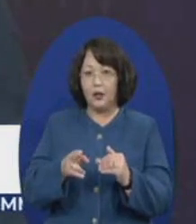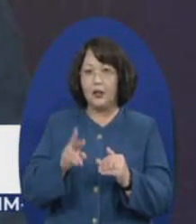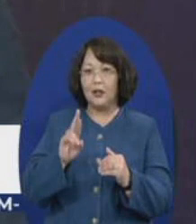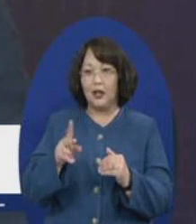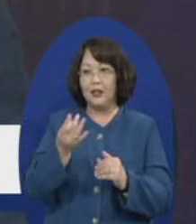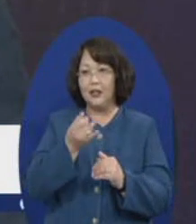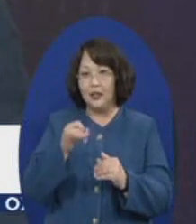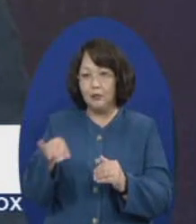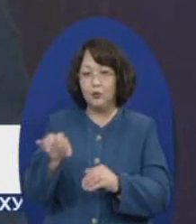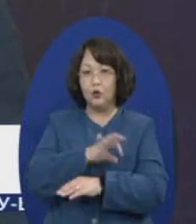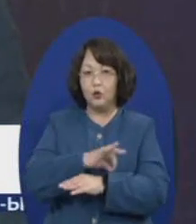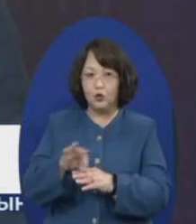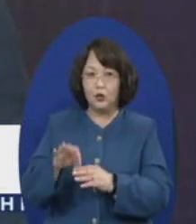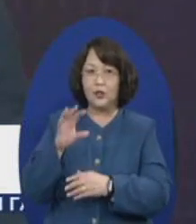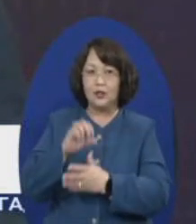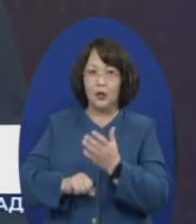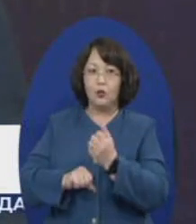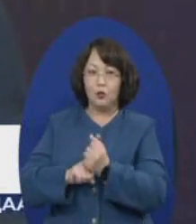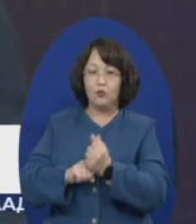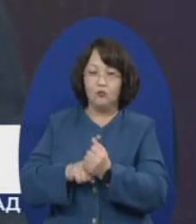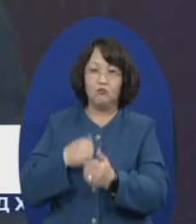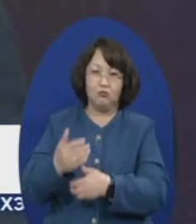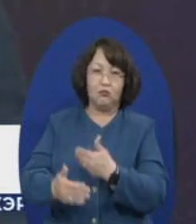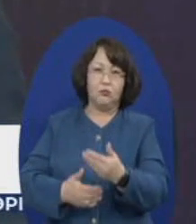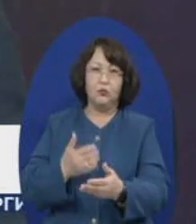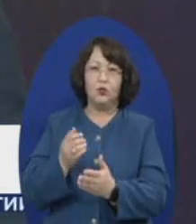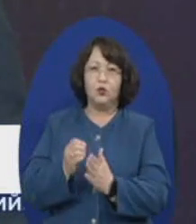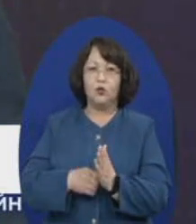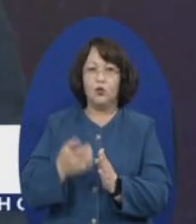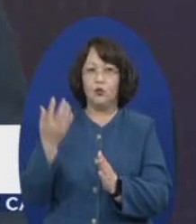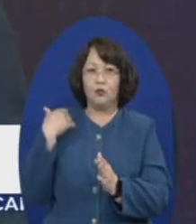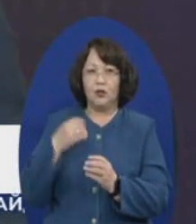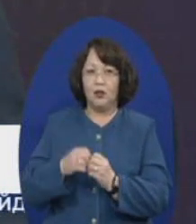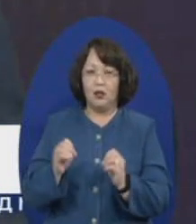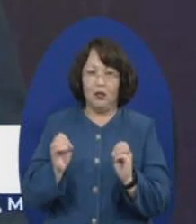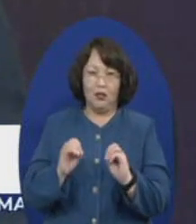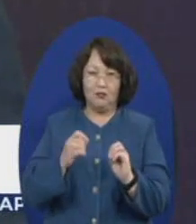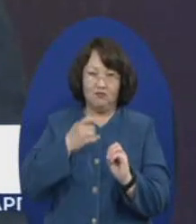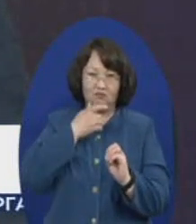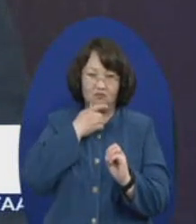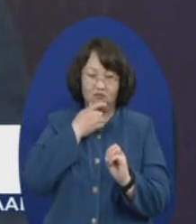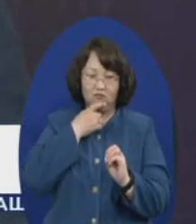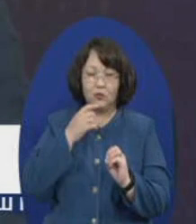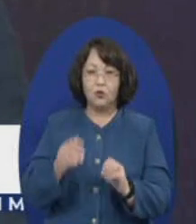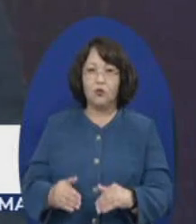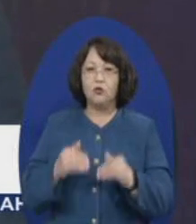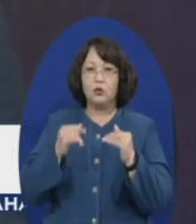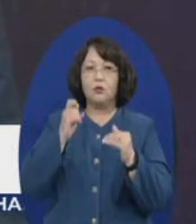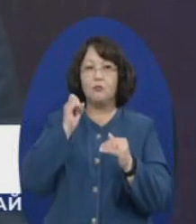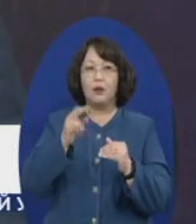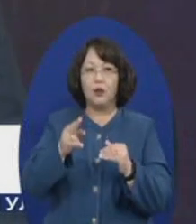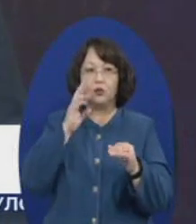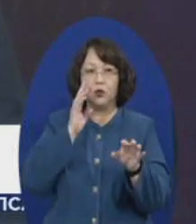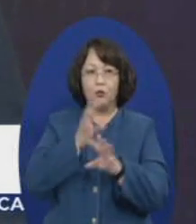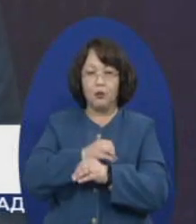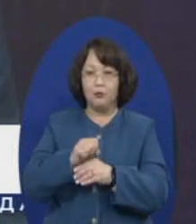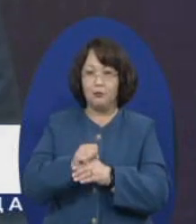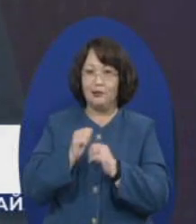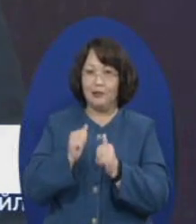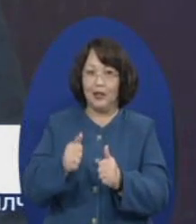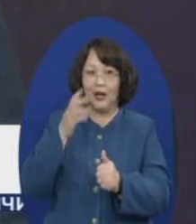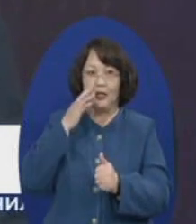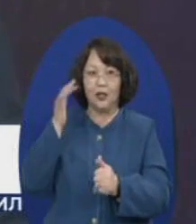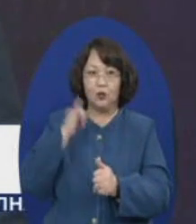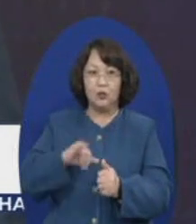жинхэнэ яг ийм төслүүдийг санхүүжүүлж явах ёстой шүү дээ. Гэтэл бол өнгөрсөн хугацаанд бол чадаагүй. хөгжлийн банкны менежментийг сайжруулсан гадны зээл